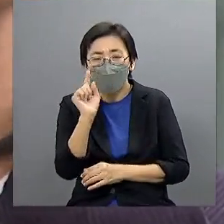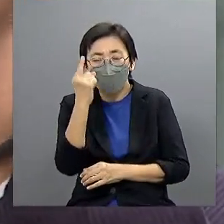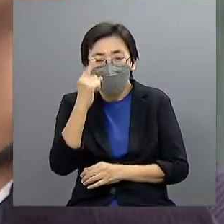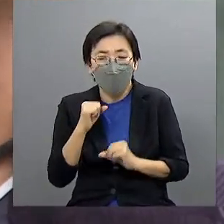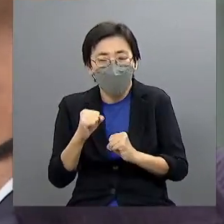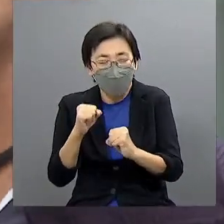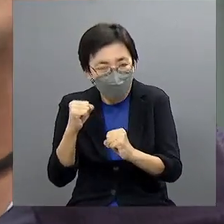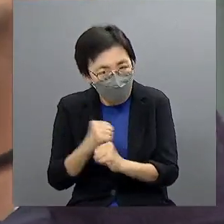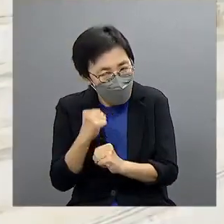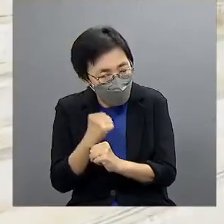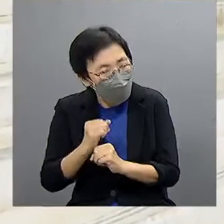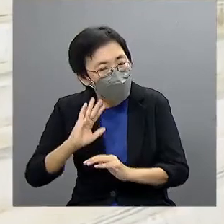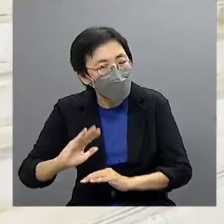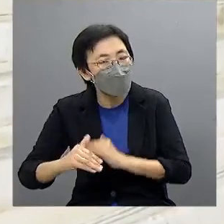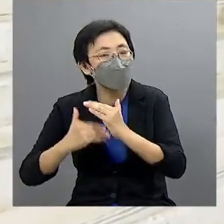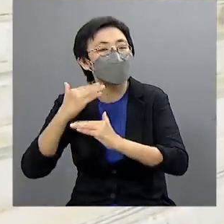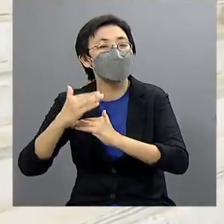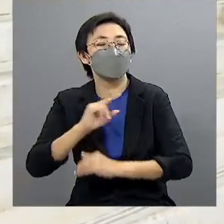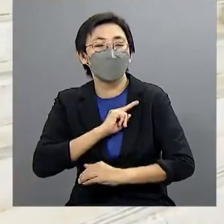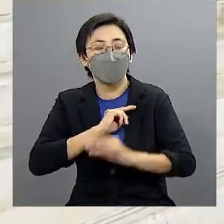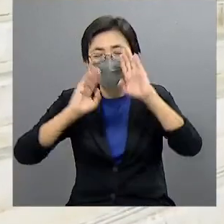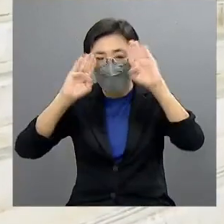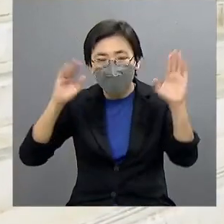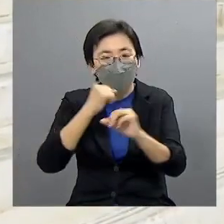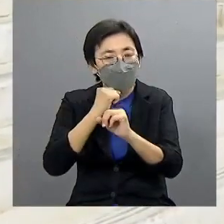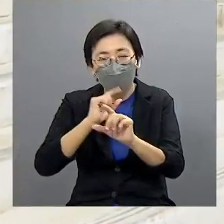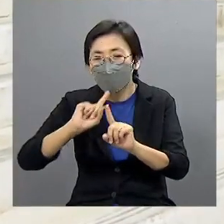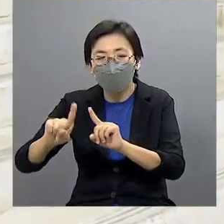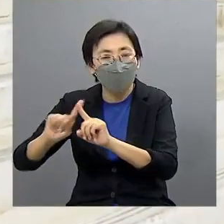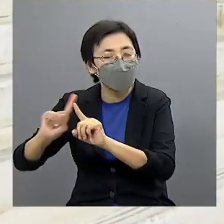ได้ประสบการณ์การทำงานในหลายรูปแบบด้วยค่ะ